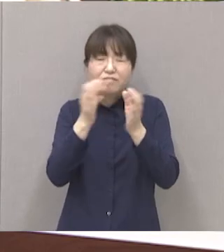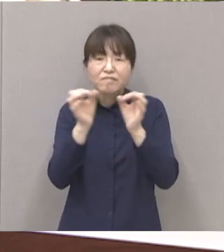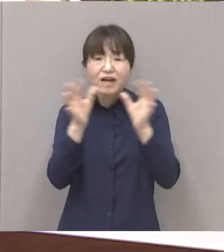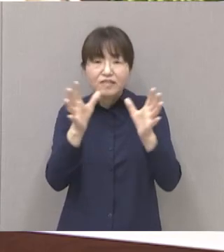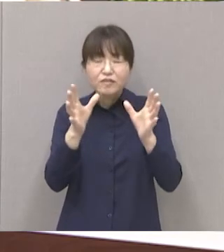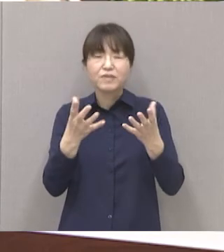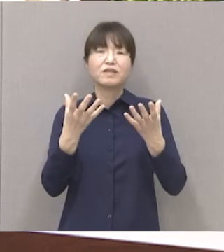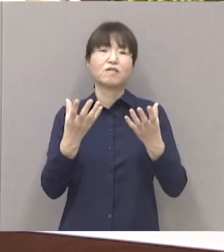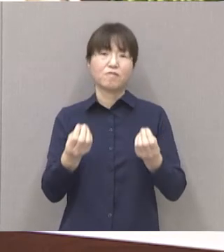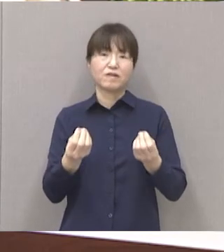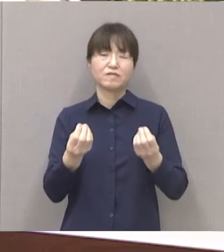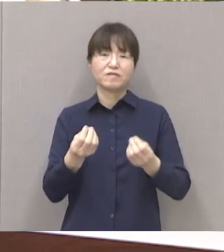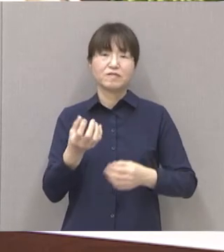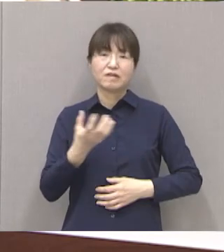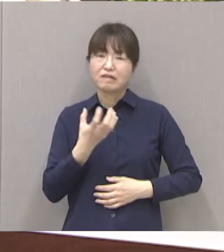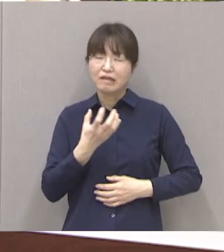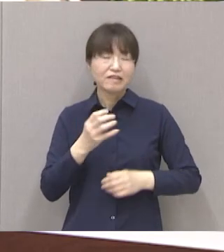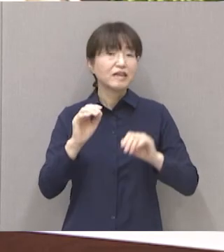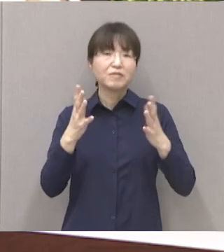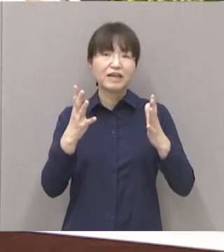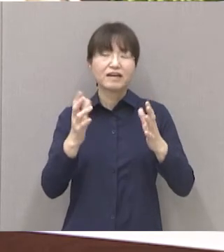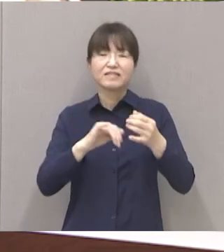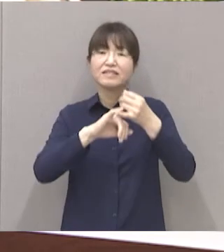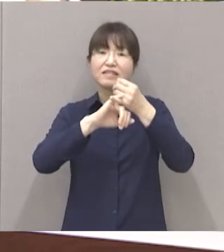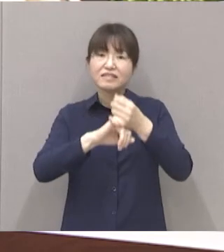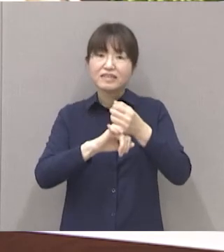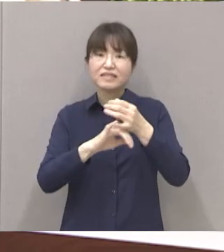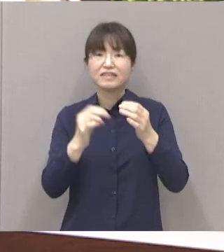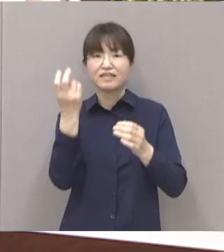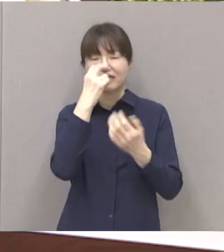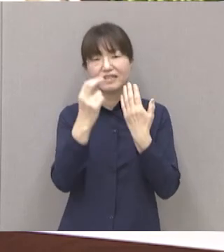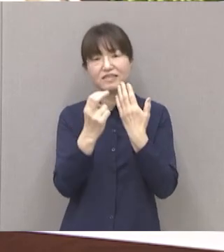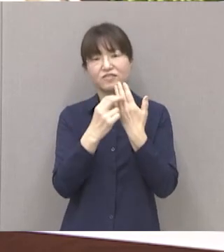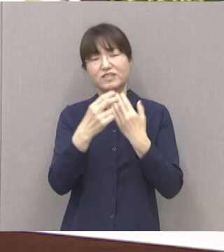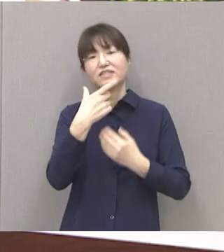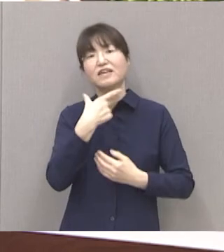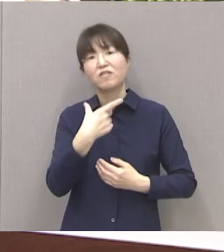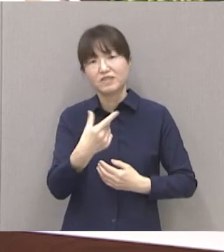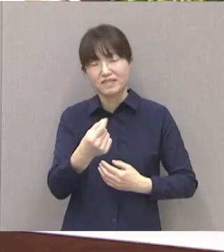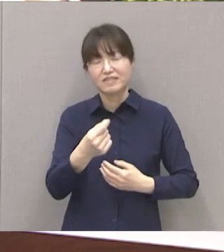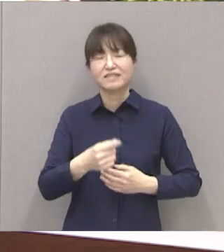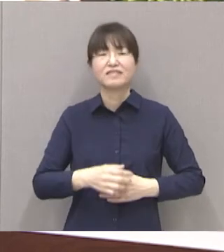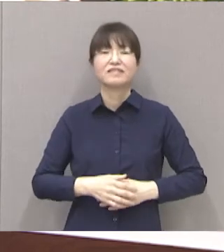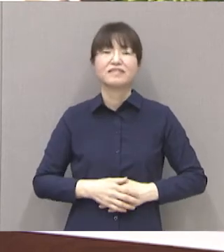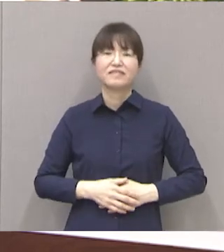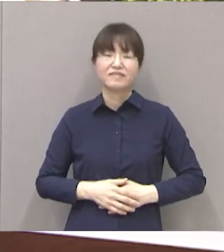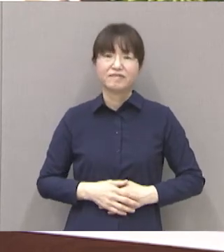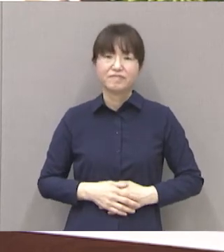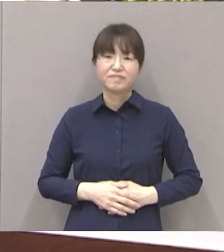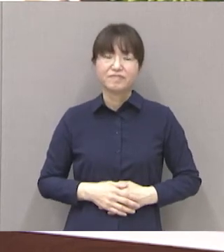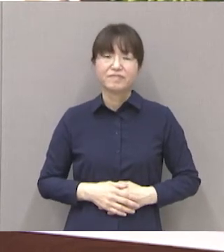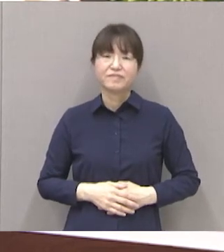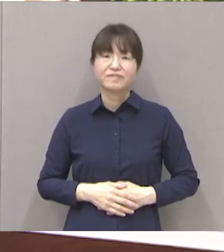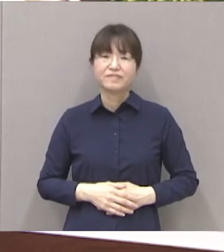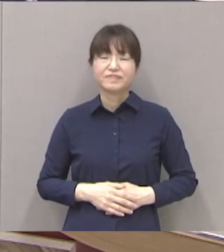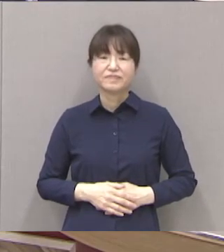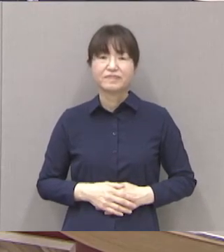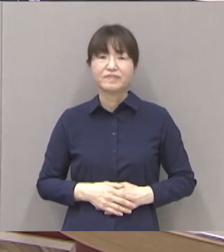ているだけであのすぐあります痛くも何ともないですからまあぜひ受けているいただければです